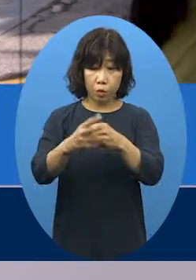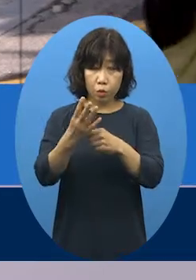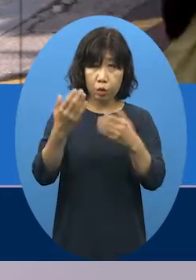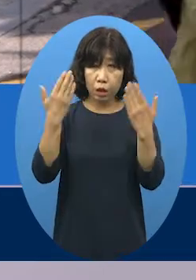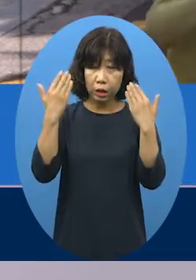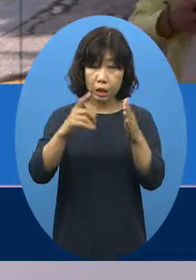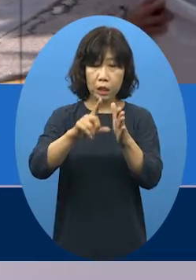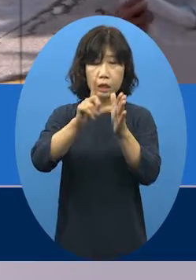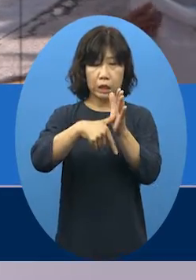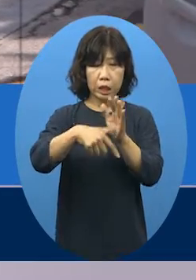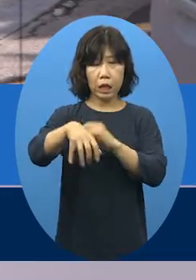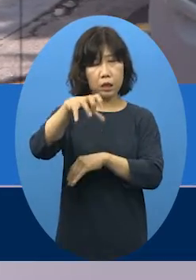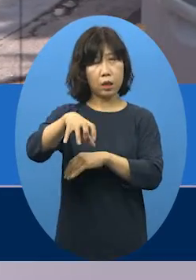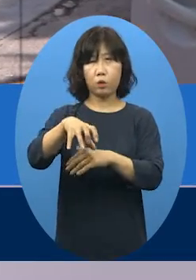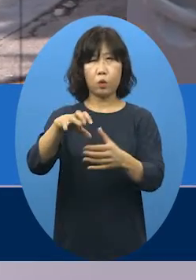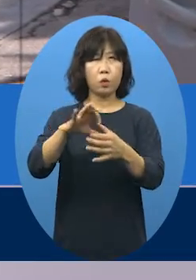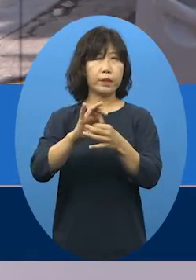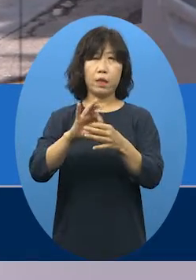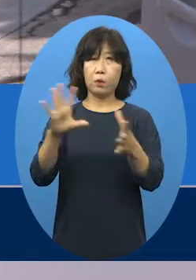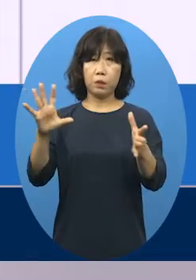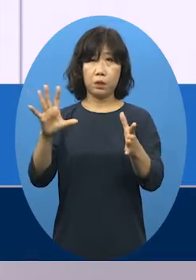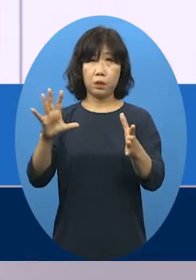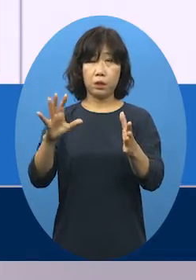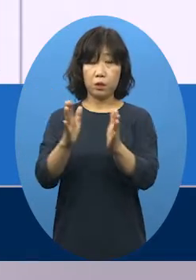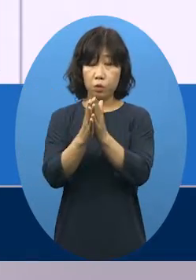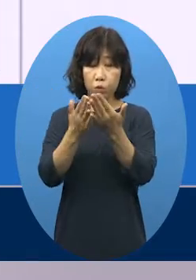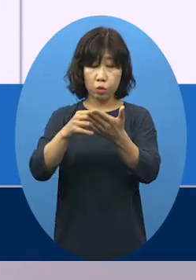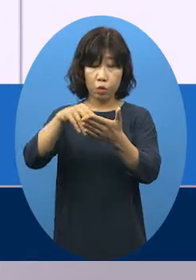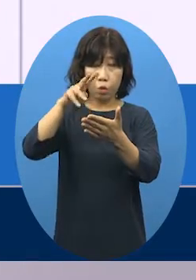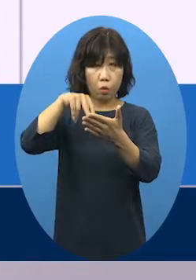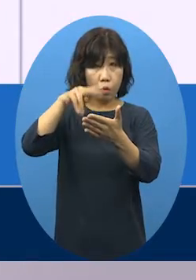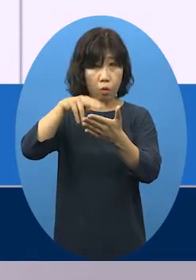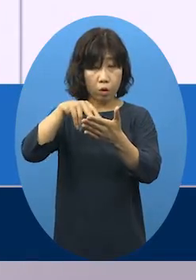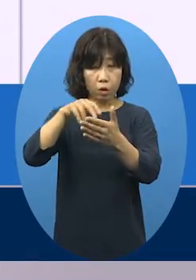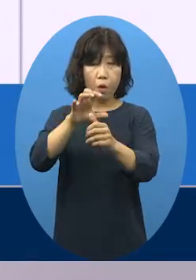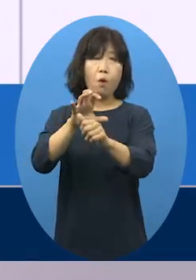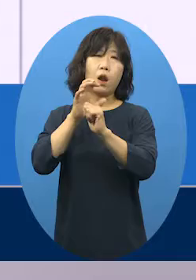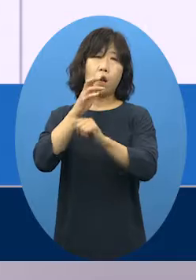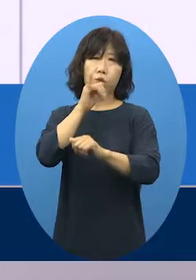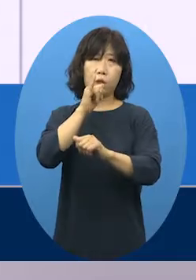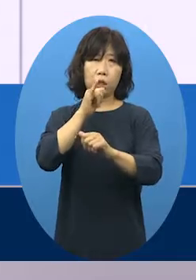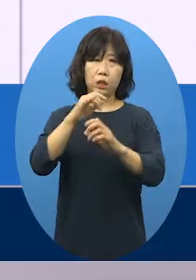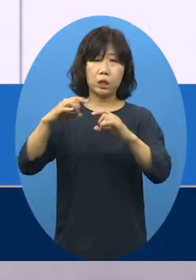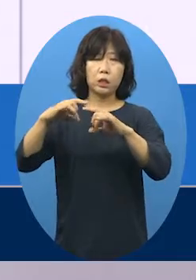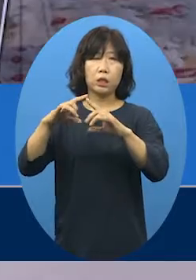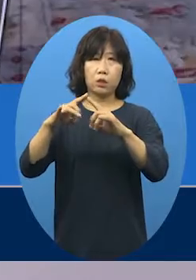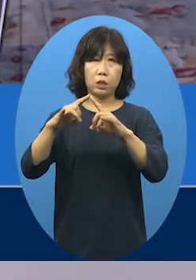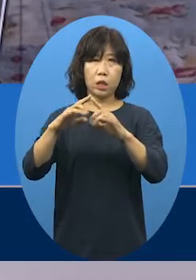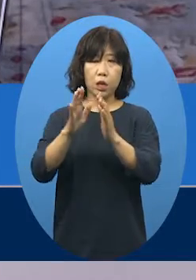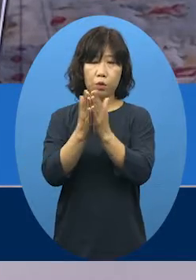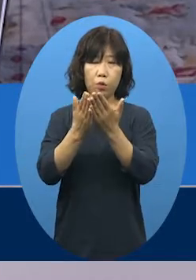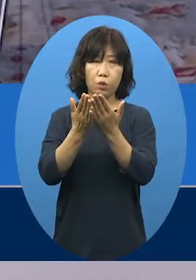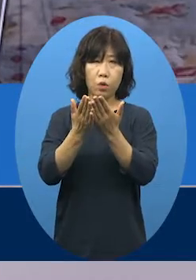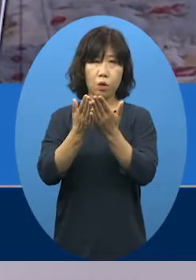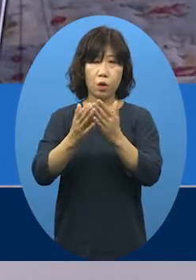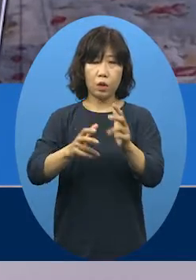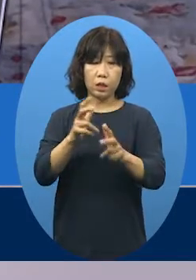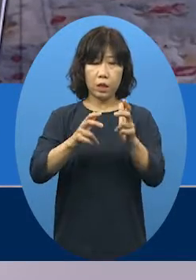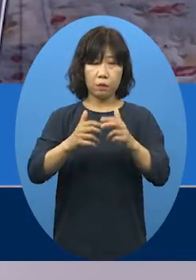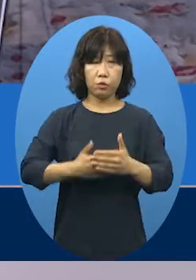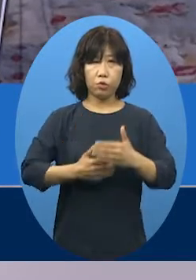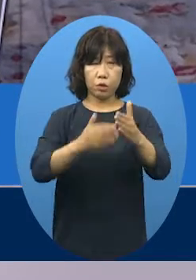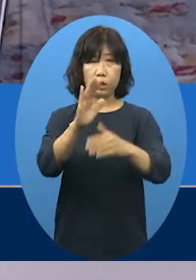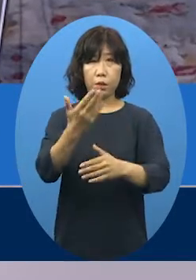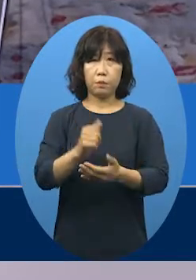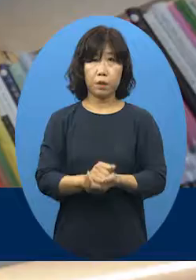초등학생들이 시간과 장소에 구애 없이 보석 콘텐츠를 이용할 수 있는 영상미디어 전자도서관 구축 사업이